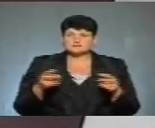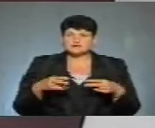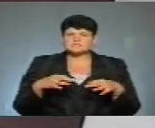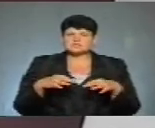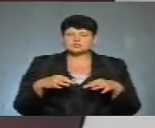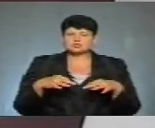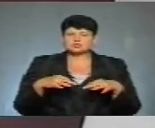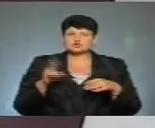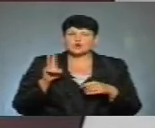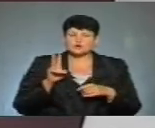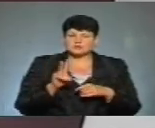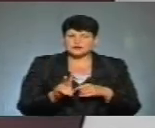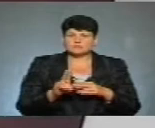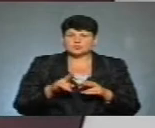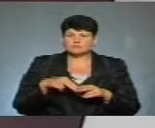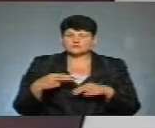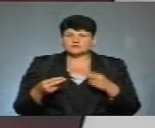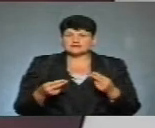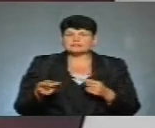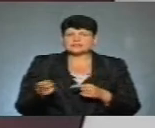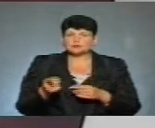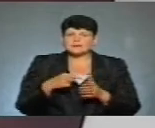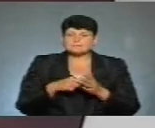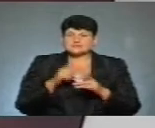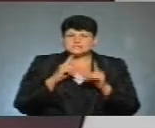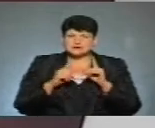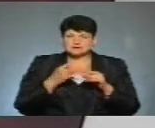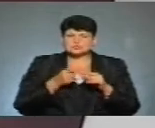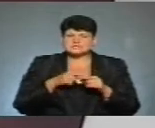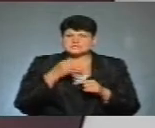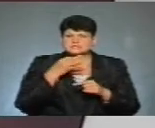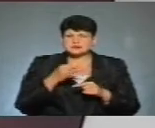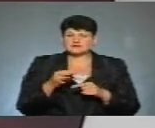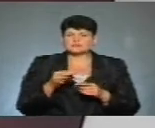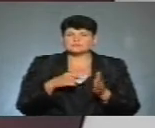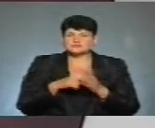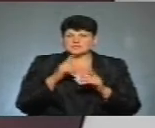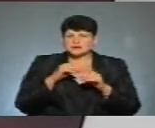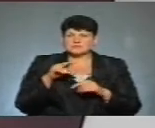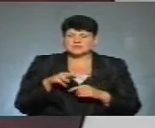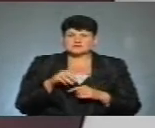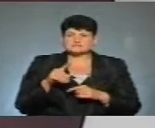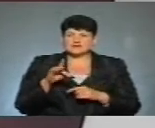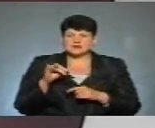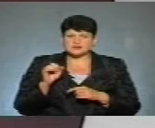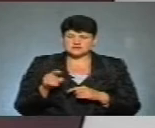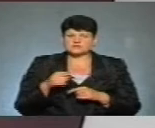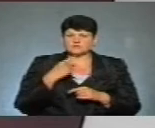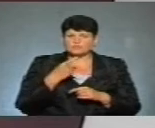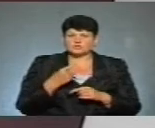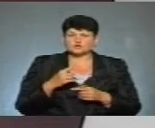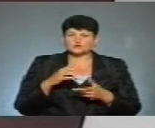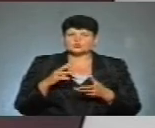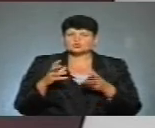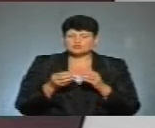спецтролейбусах «Тернопіль-Електротрансу» компенсовуватиме Тернопільська міська рада. Про це розповіла речниця міськради Мар'яна Зварич. За її словами, суму